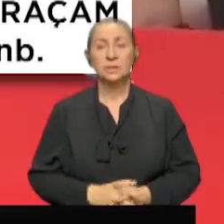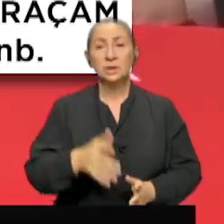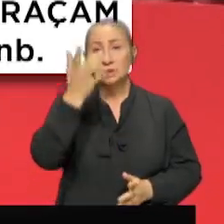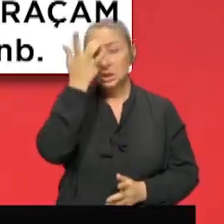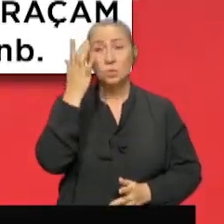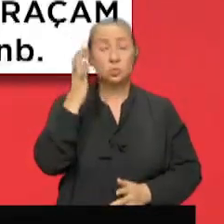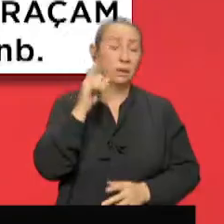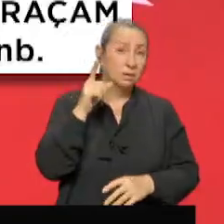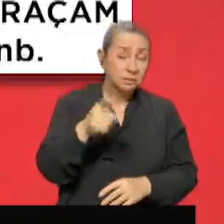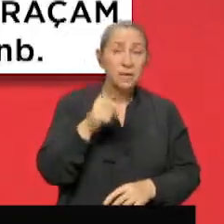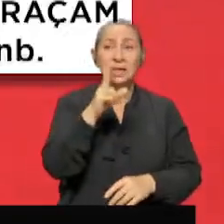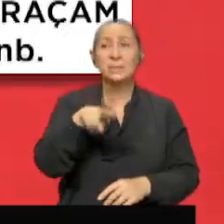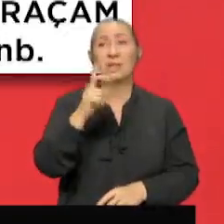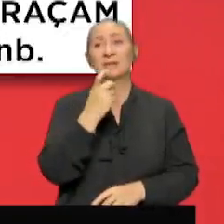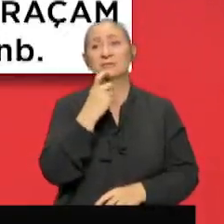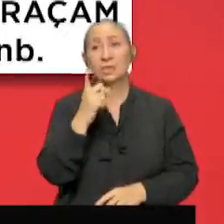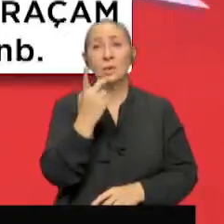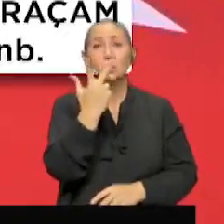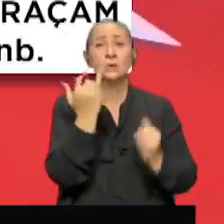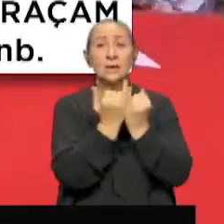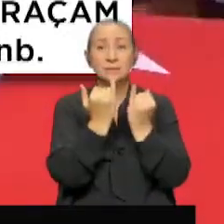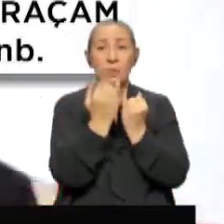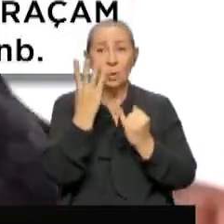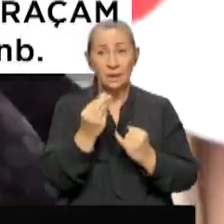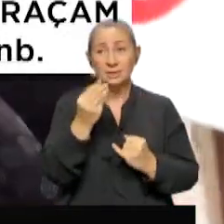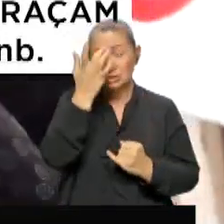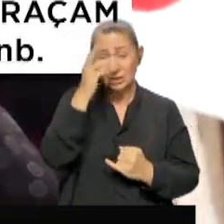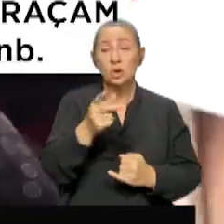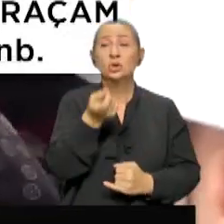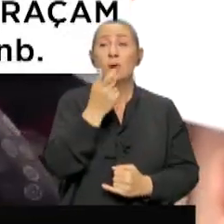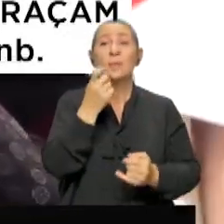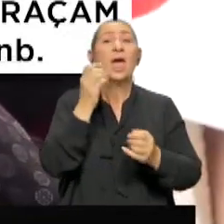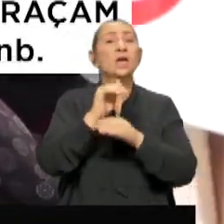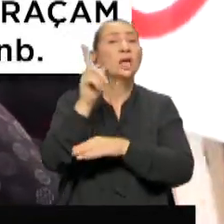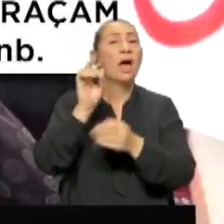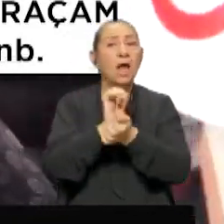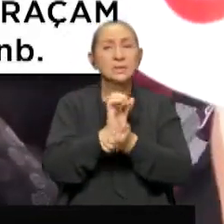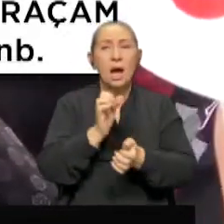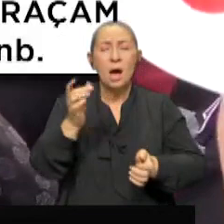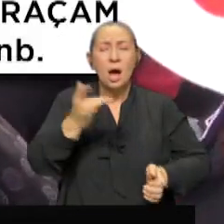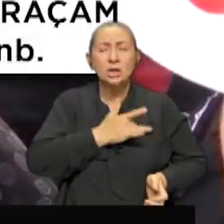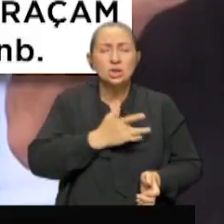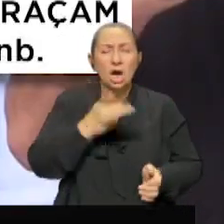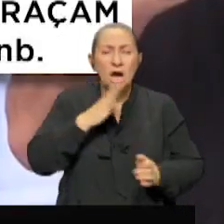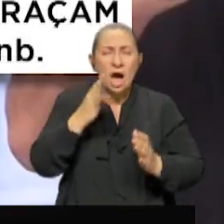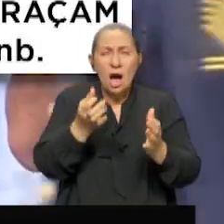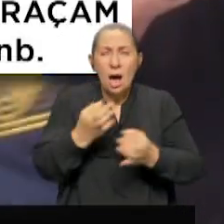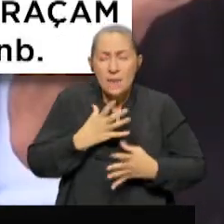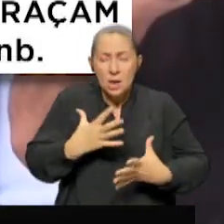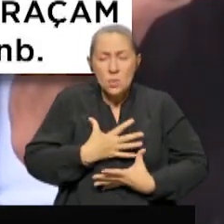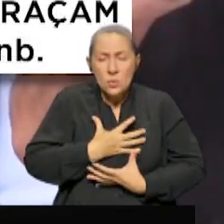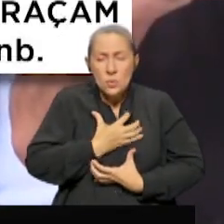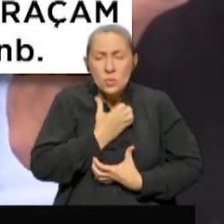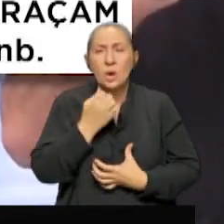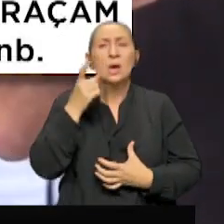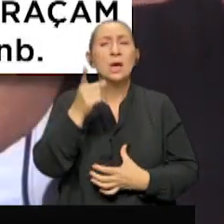Şehit uzman onbaşı 27 yaşındaydı. Üç kardeşi bulunan şehidin Çorum'da yaşayan ailesi acı haberle yasa boğuldu. Şehit